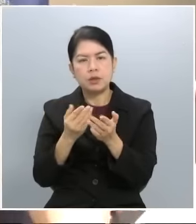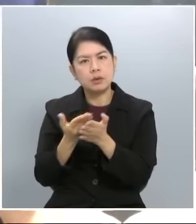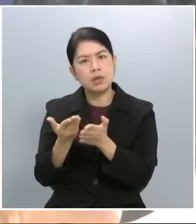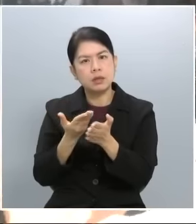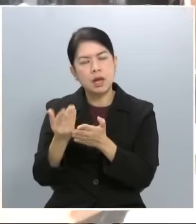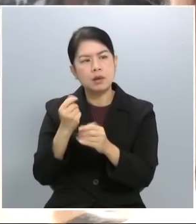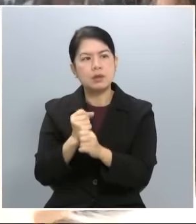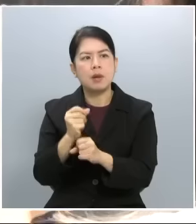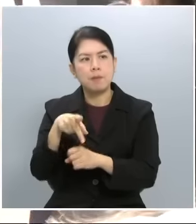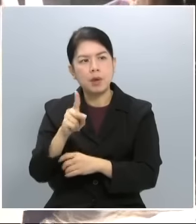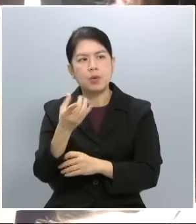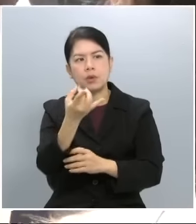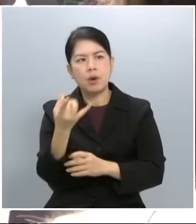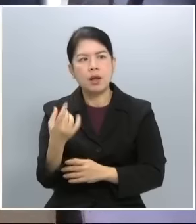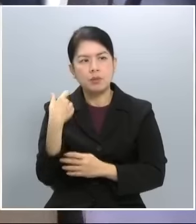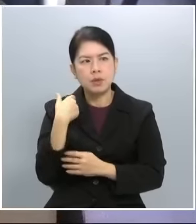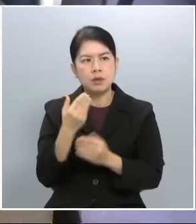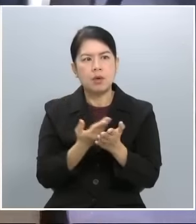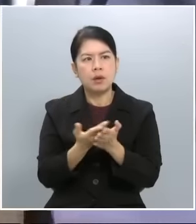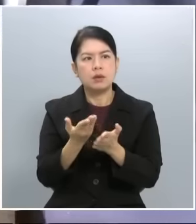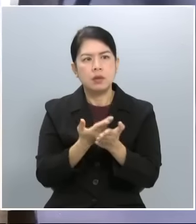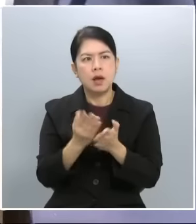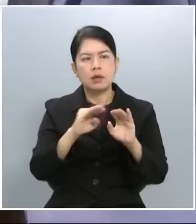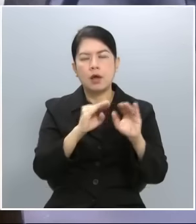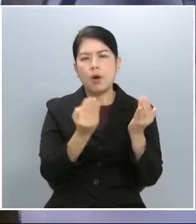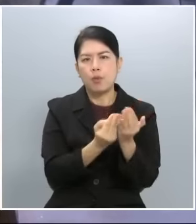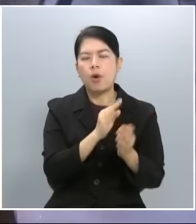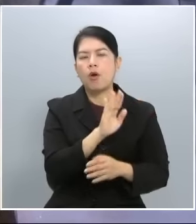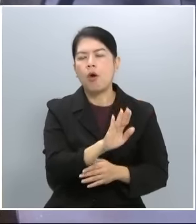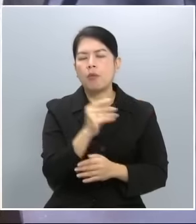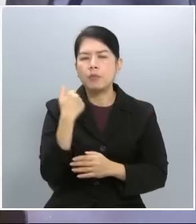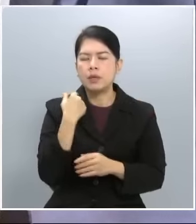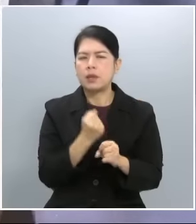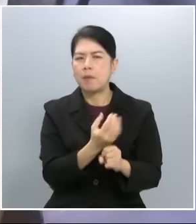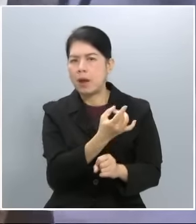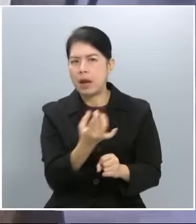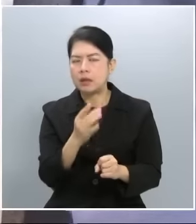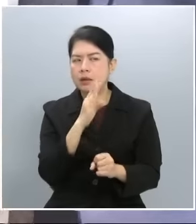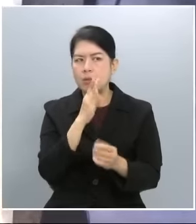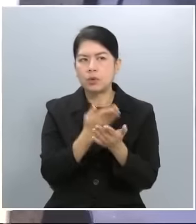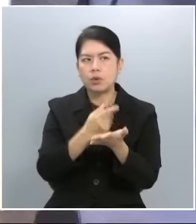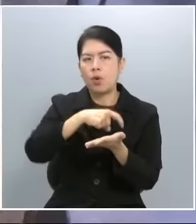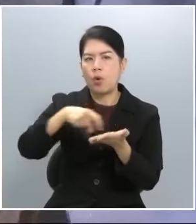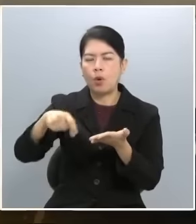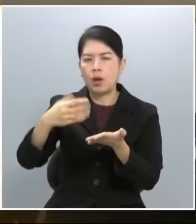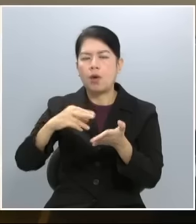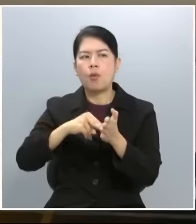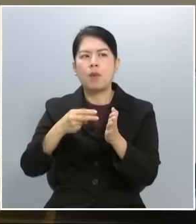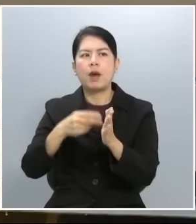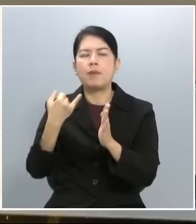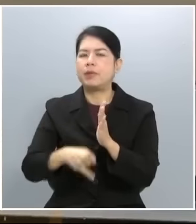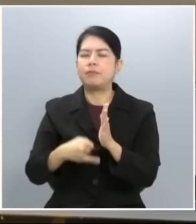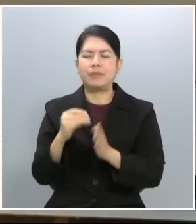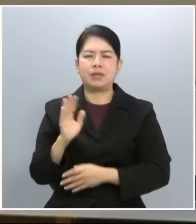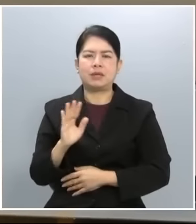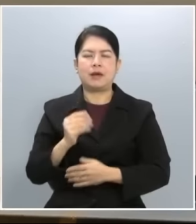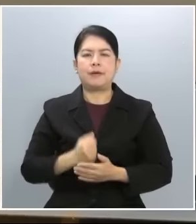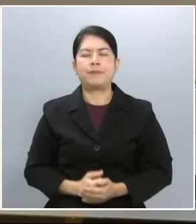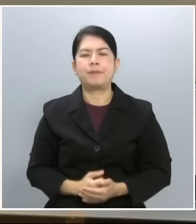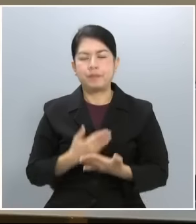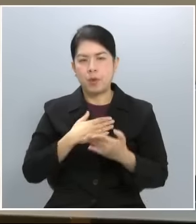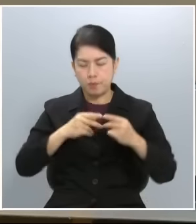นหรือใช้จ่ายในครอบครัวของสามีภรรยาคู่นั้นไม่ใช่ว่าโอนออกมาแล้วผิดไปหมด และก็ระบุว่า เท่าที่ตรว